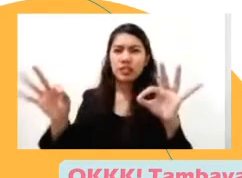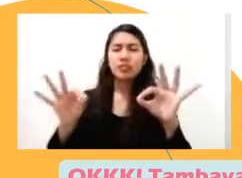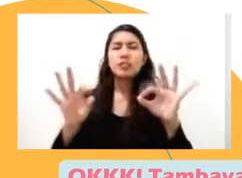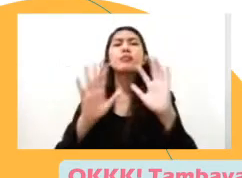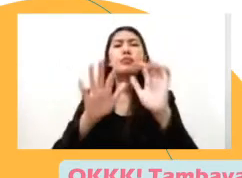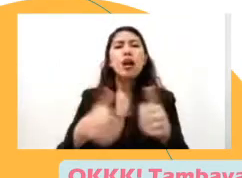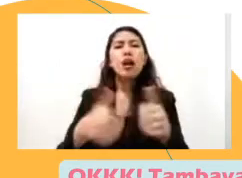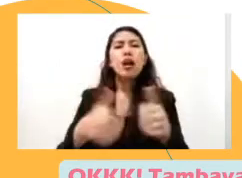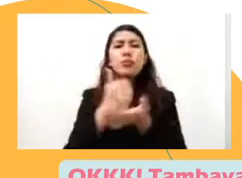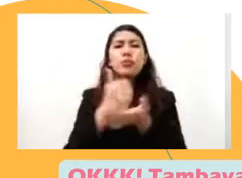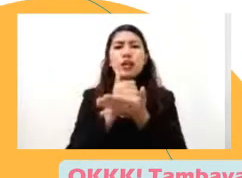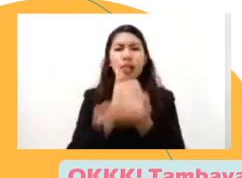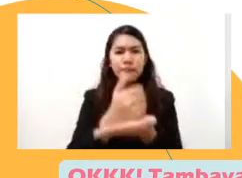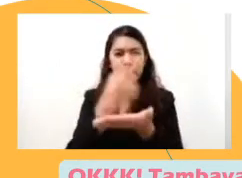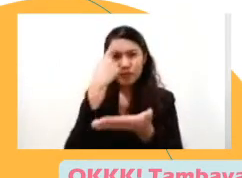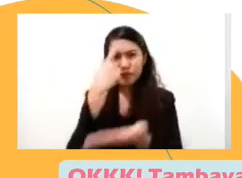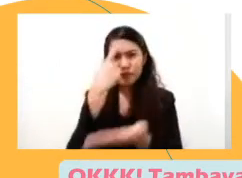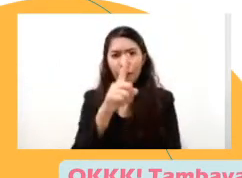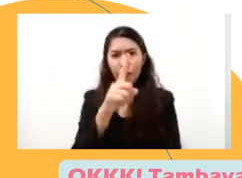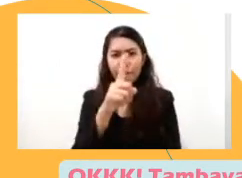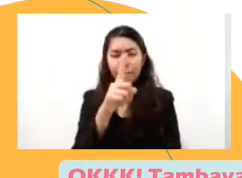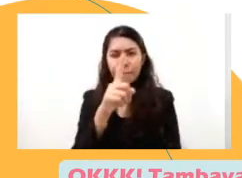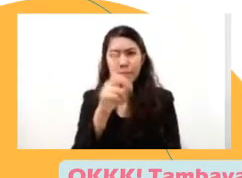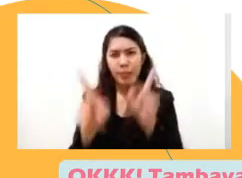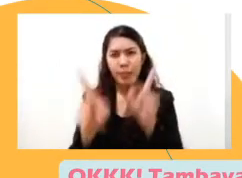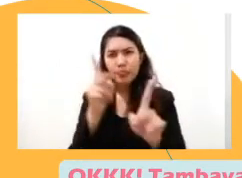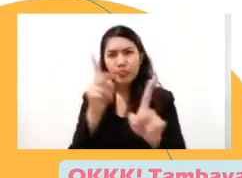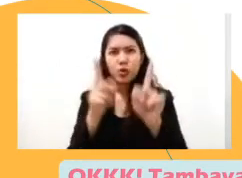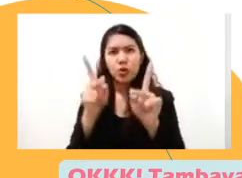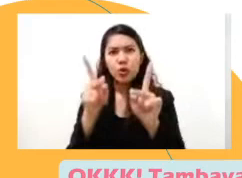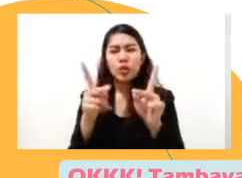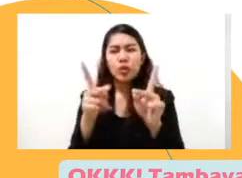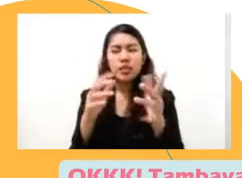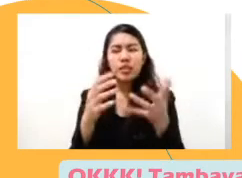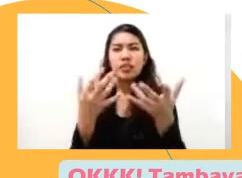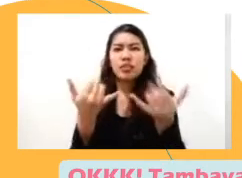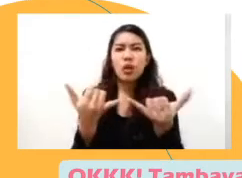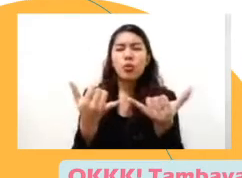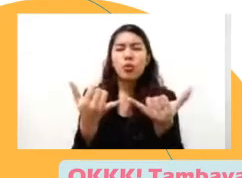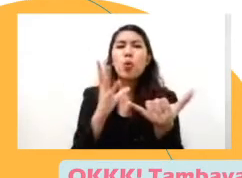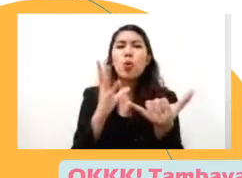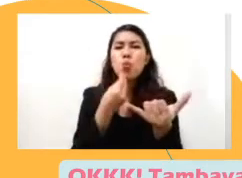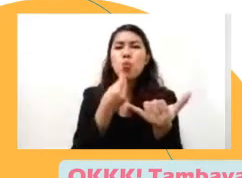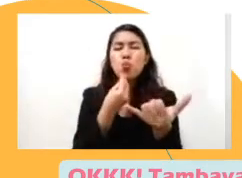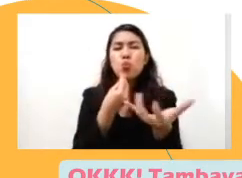sa ganun na nakakarinig? At ano po yung advice na mamibigay natin sa ating mga